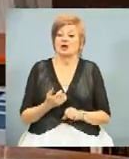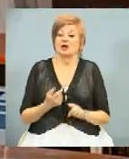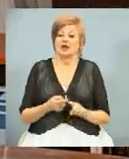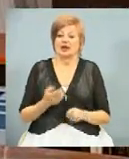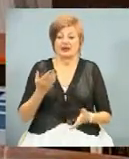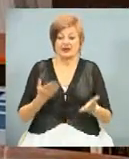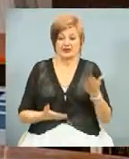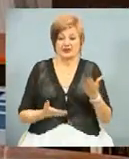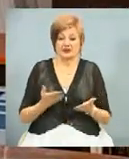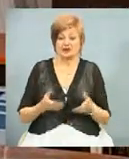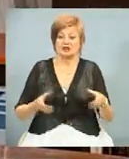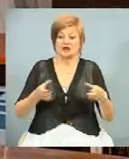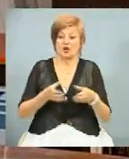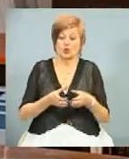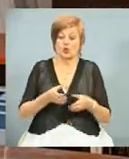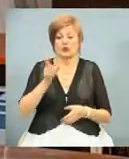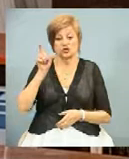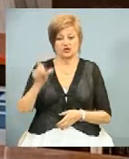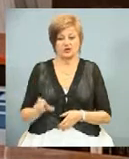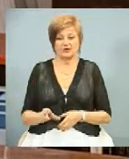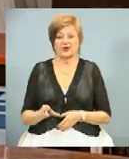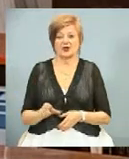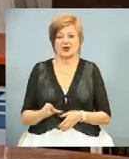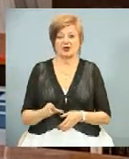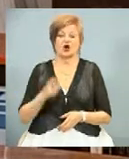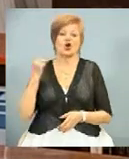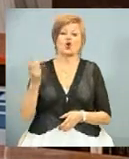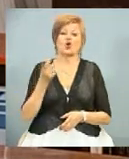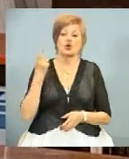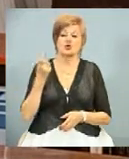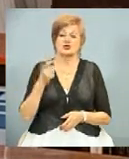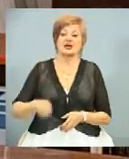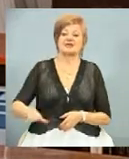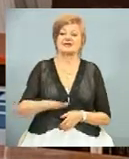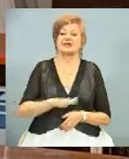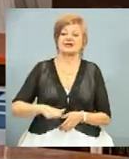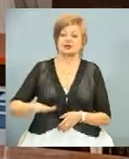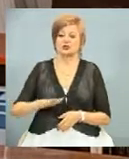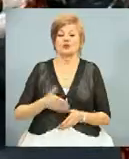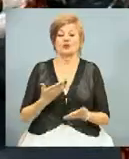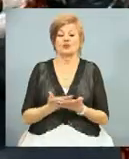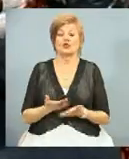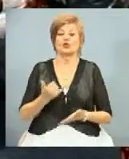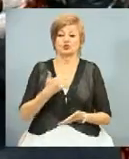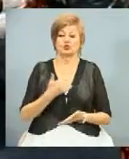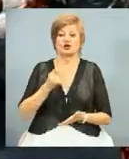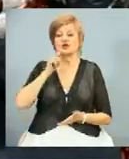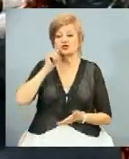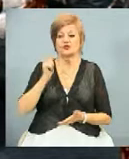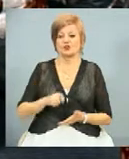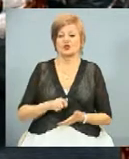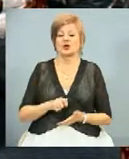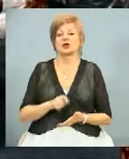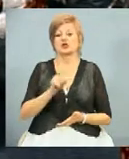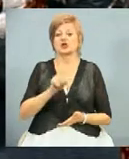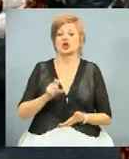якщо певна група чи людина є господарем території. От у нас, наприклад, в Україні населення,